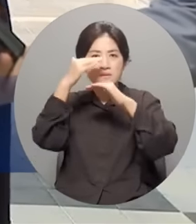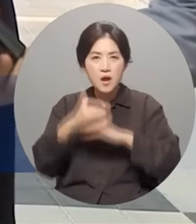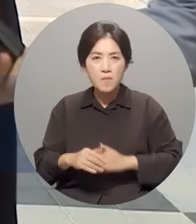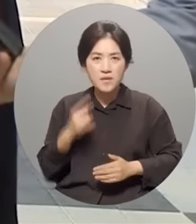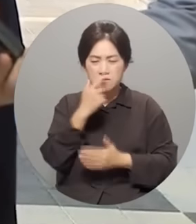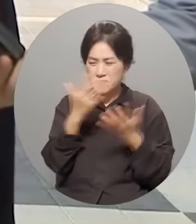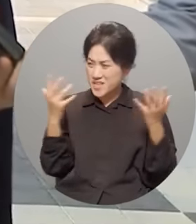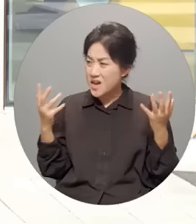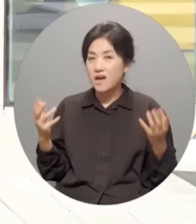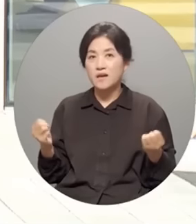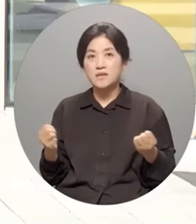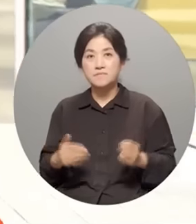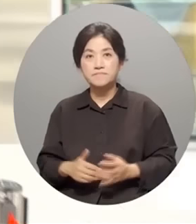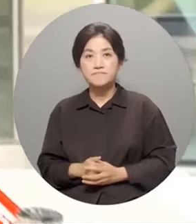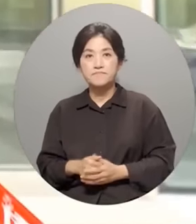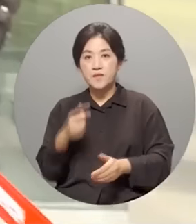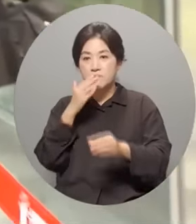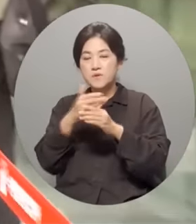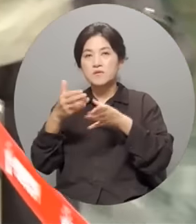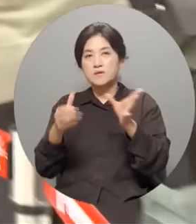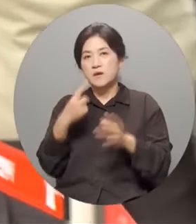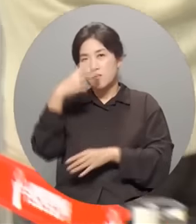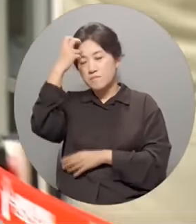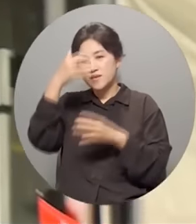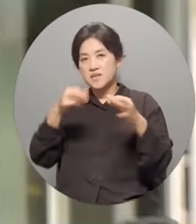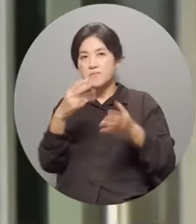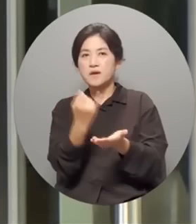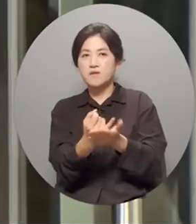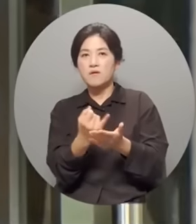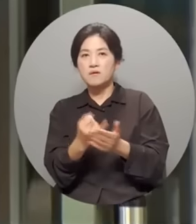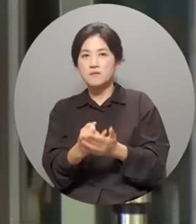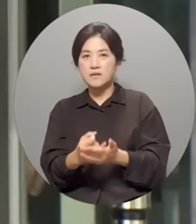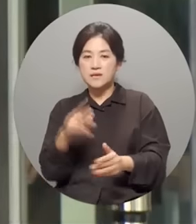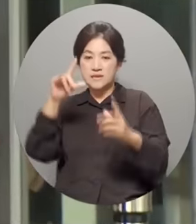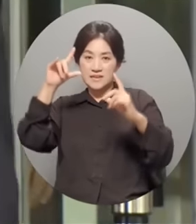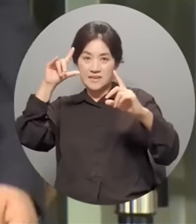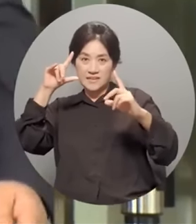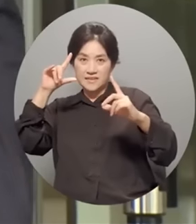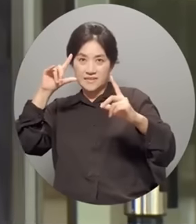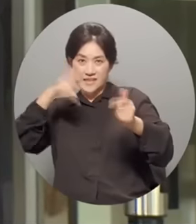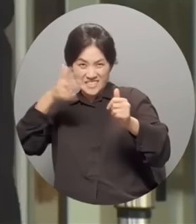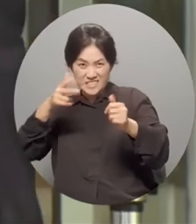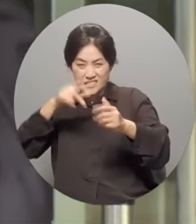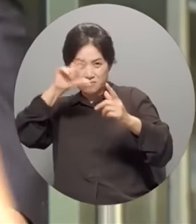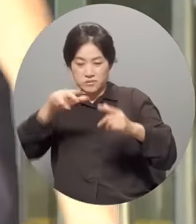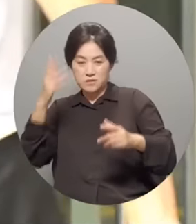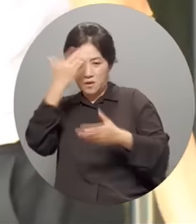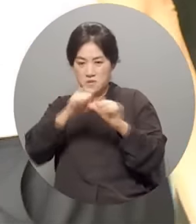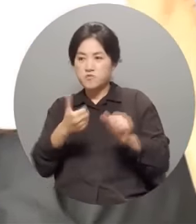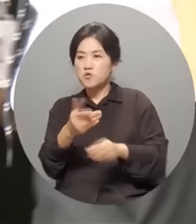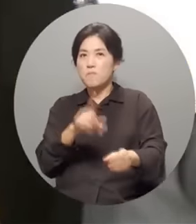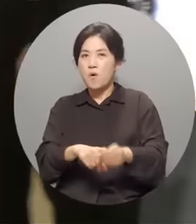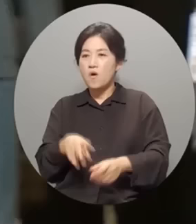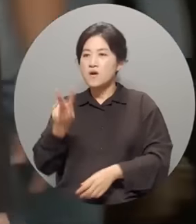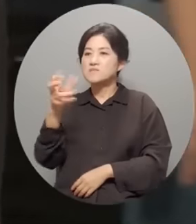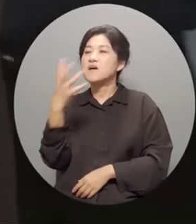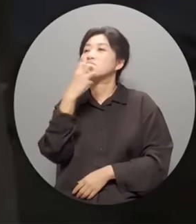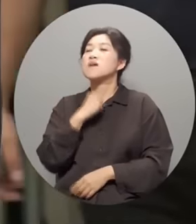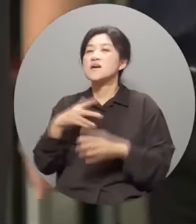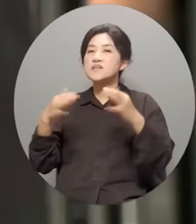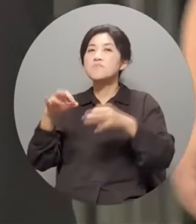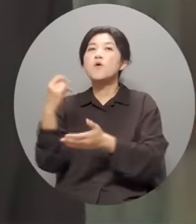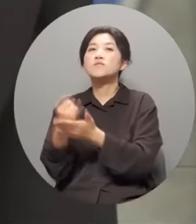넘쳐납니다. 민주당은 검찰이 김혜경 여사를 포토라인에 세워 망신을 주려 하고 있다며 23억 수익을 올린 김건희